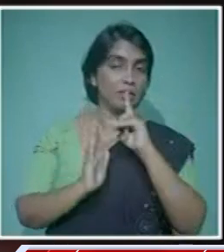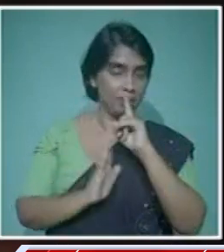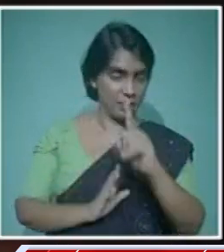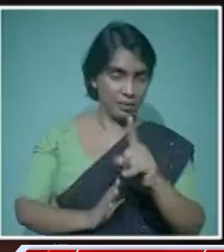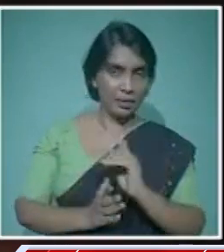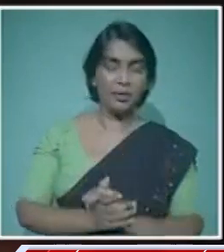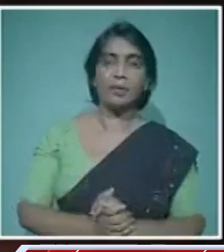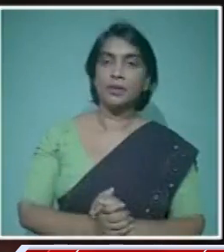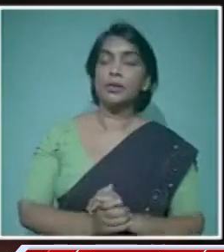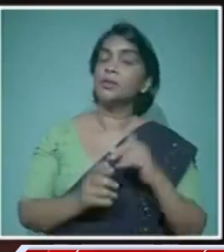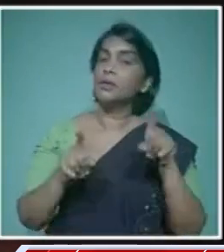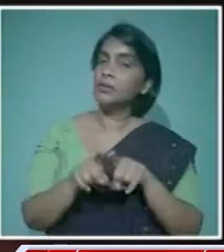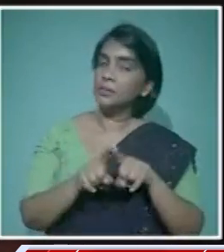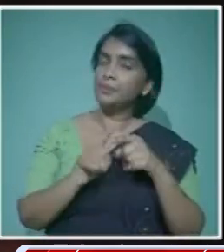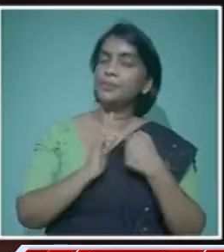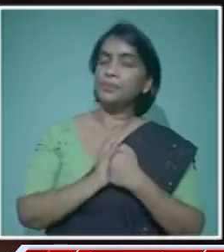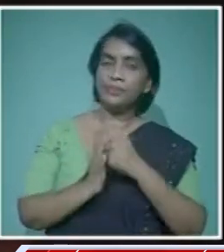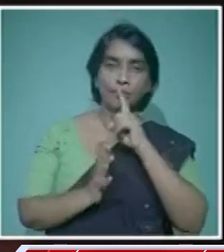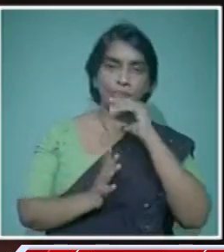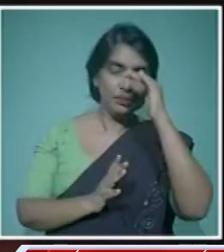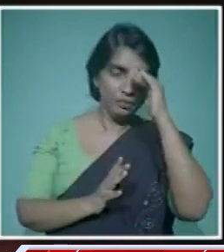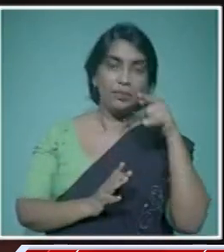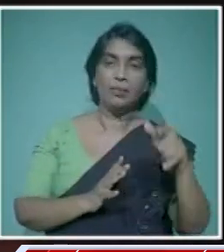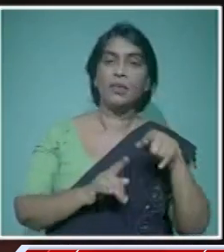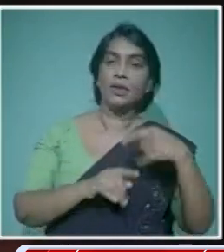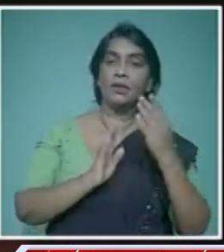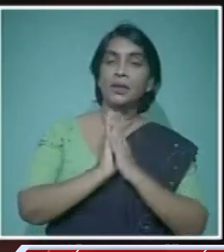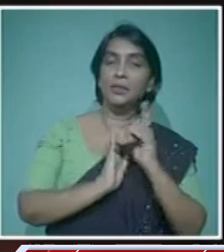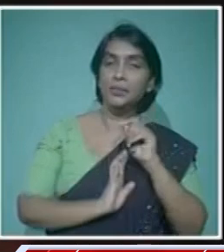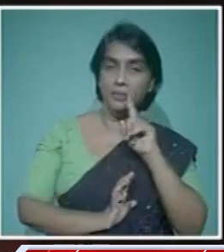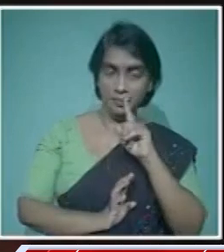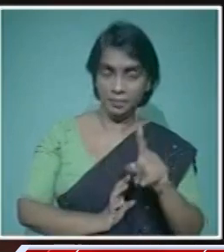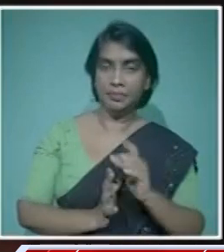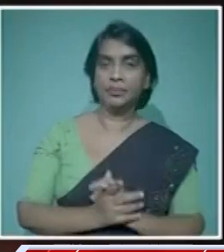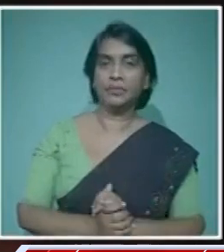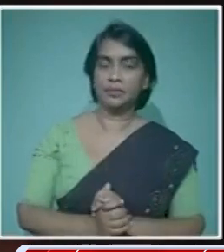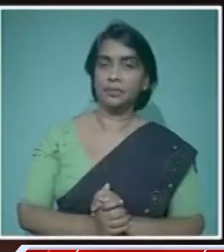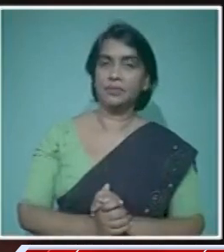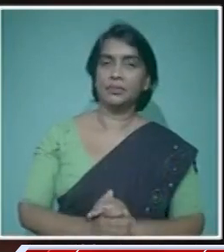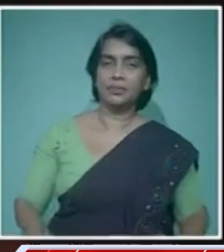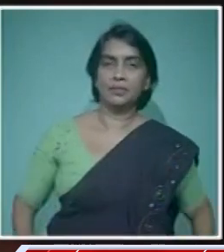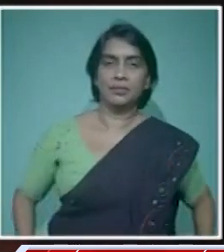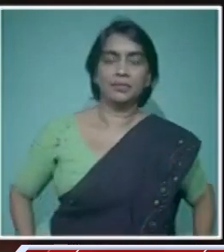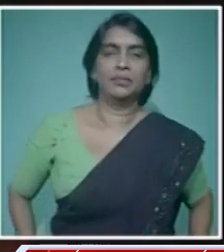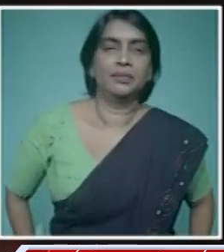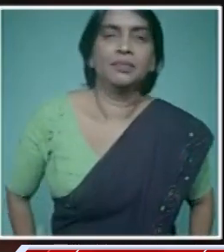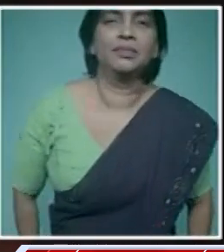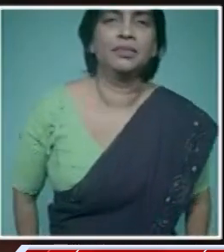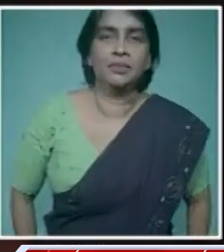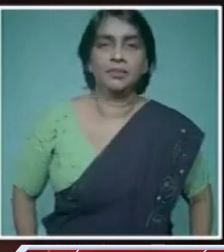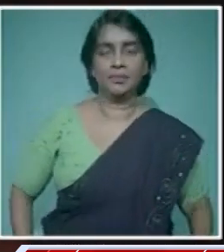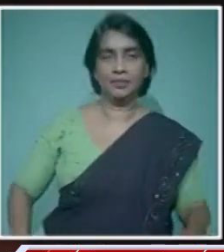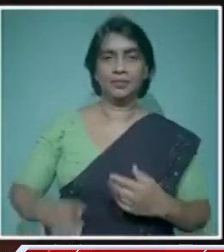තිබෙනවා ඒ වගේම කරු කථානායකතුමනි වසල සූත්‍රයේ තියෙනවා යෝ බුද්ධං